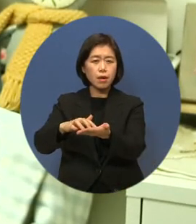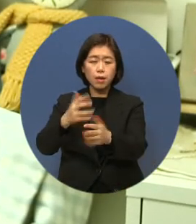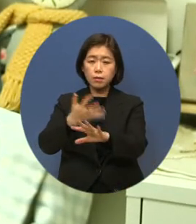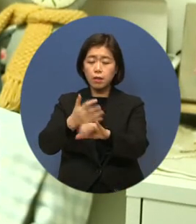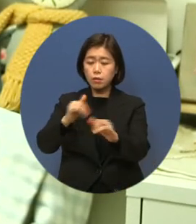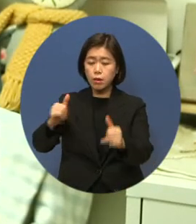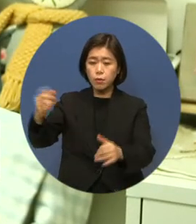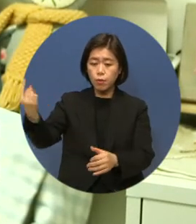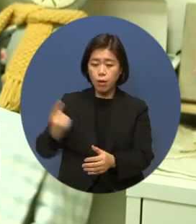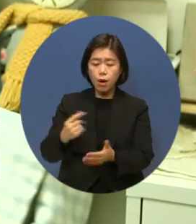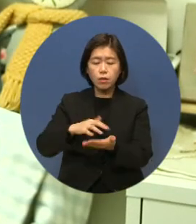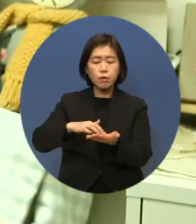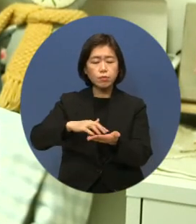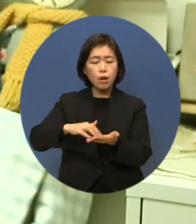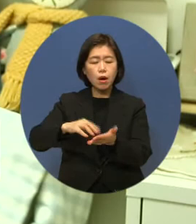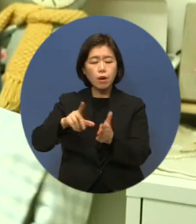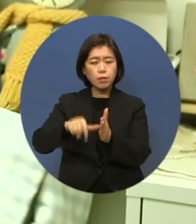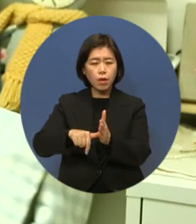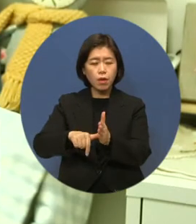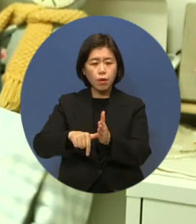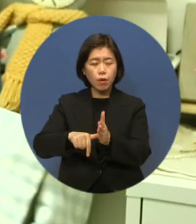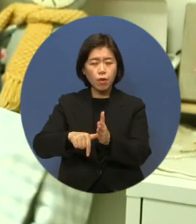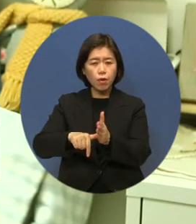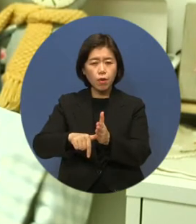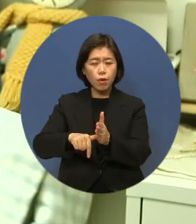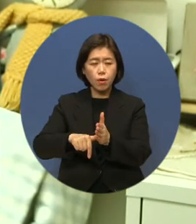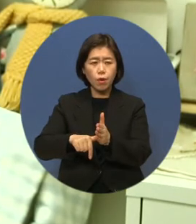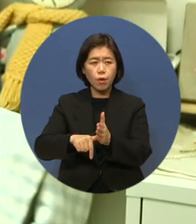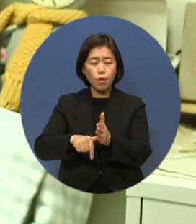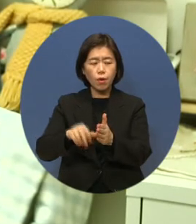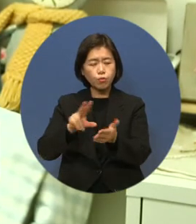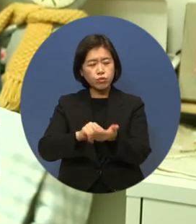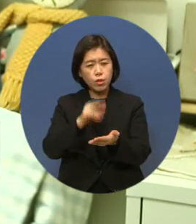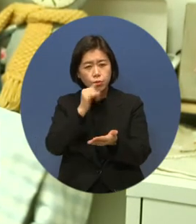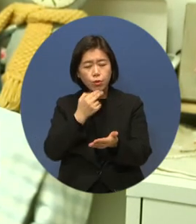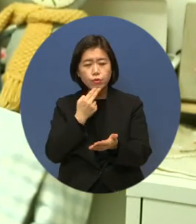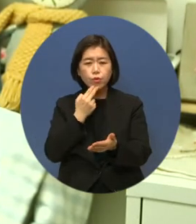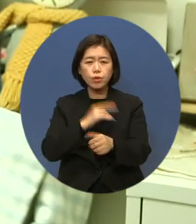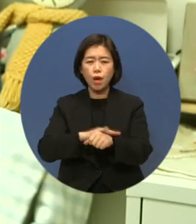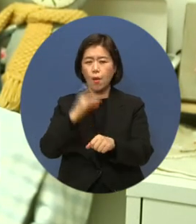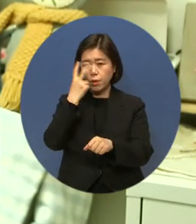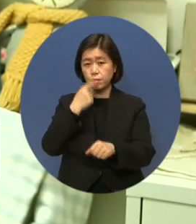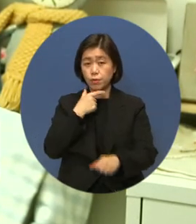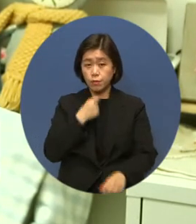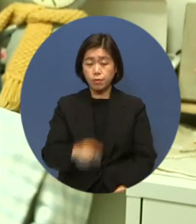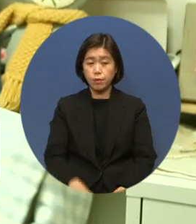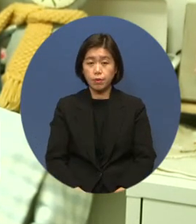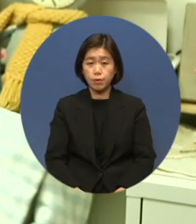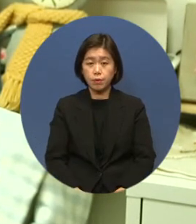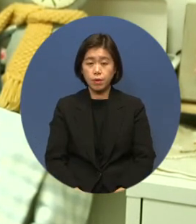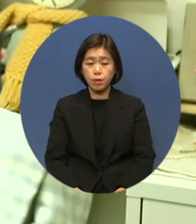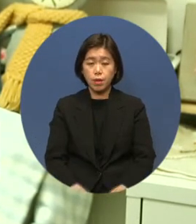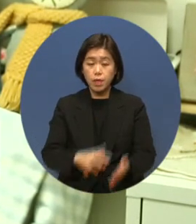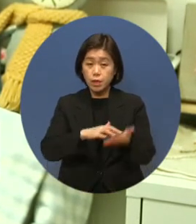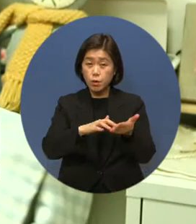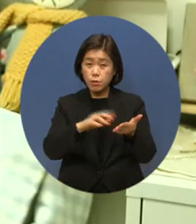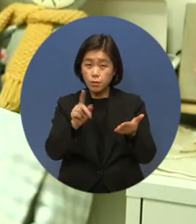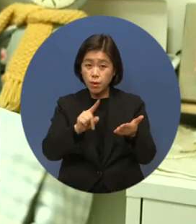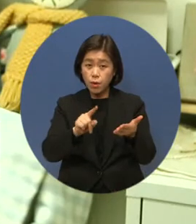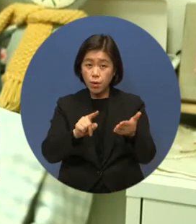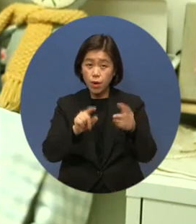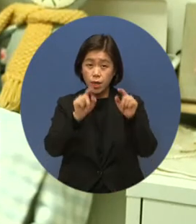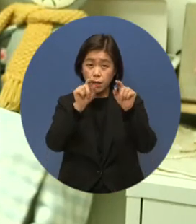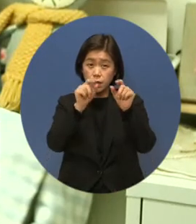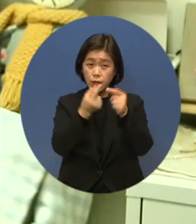6점이기 때문에 점자의 위치가 조금만 틀어져도 이게 아이들 잘 못 읽을 수 있거든요. 그리고 난이도